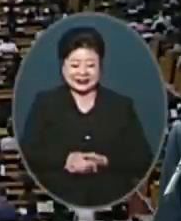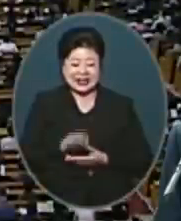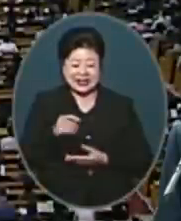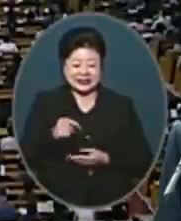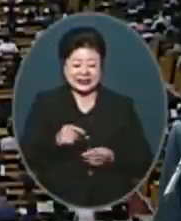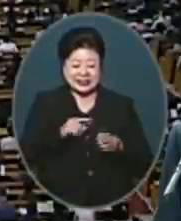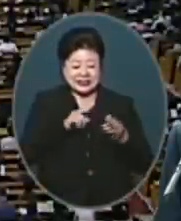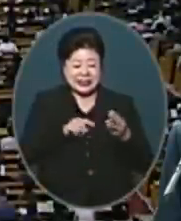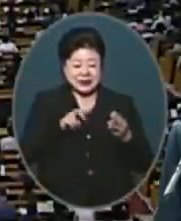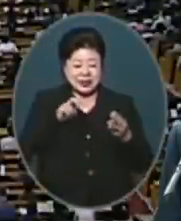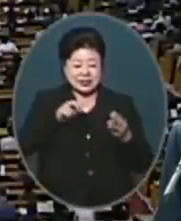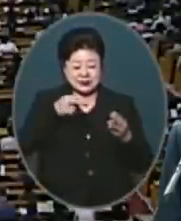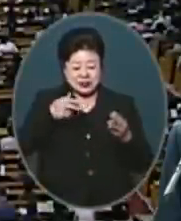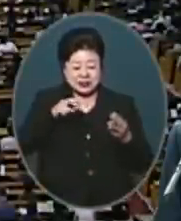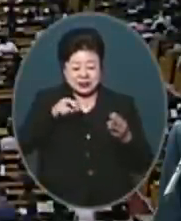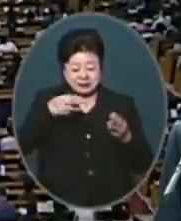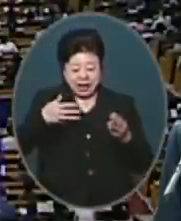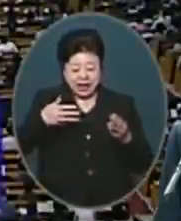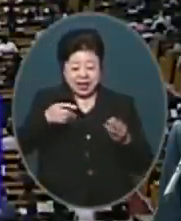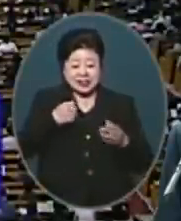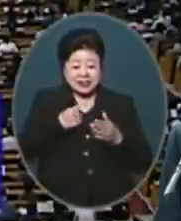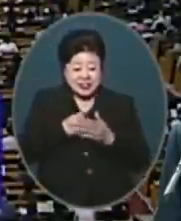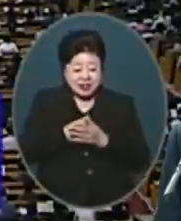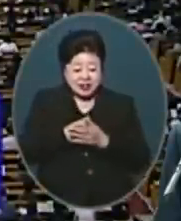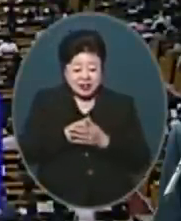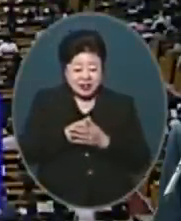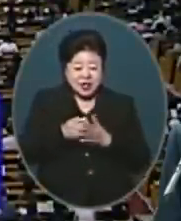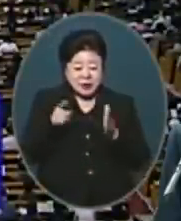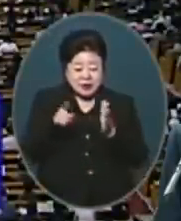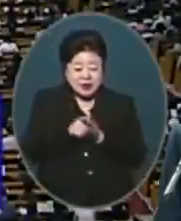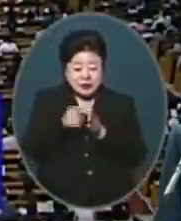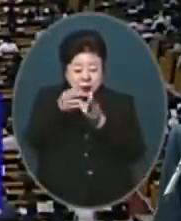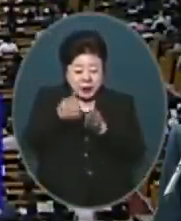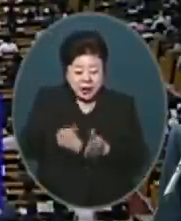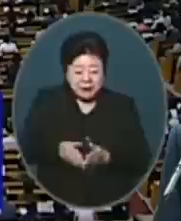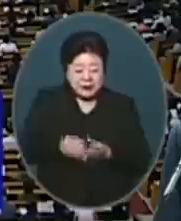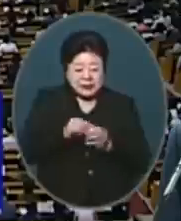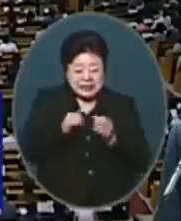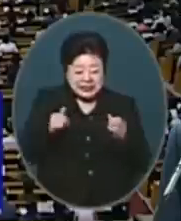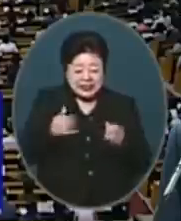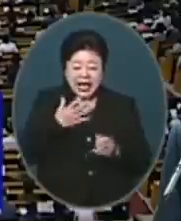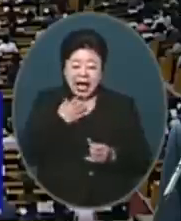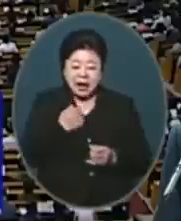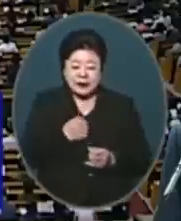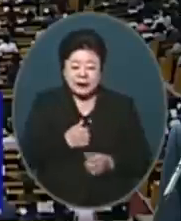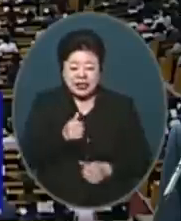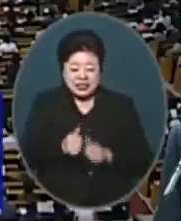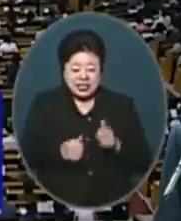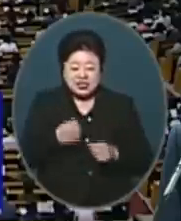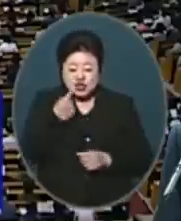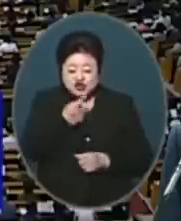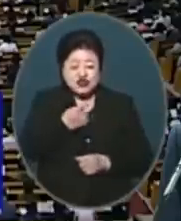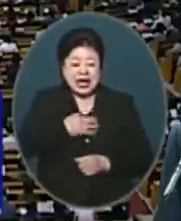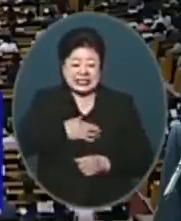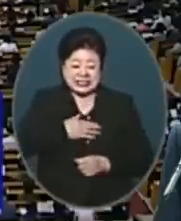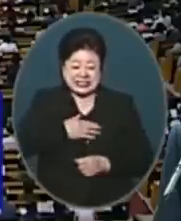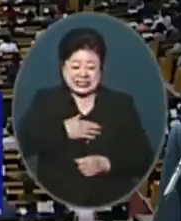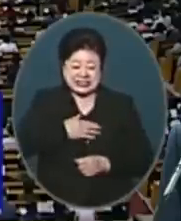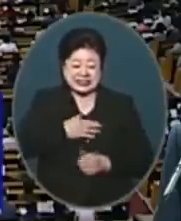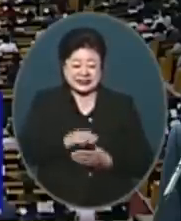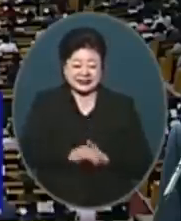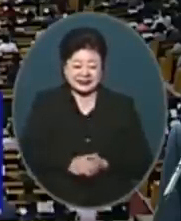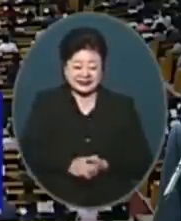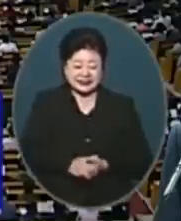갈라디아서 3장 7절로 8절에 보면, 그런즉 믿음으로 말미암은 자는 아브라함의 자손인 줄